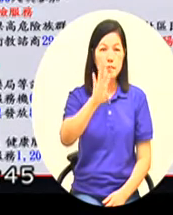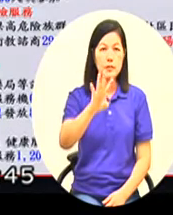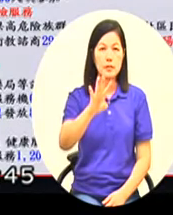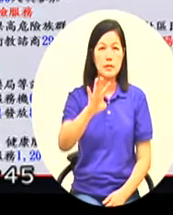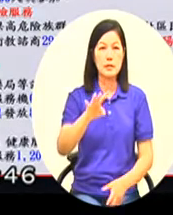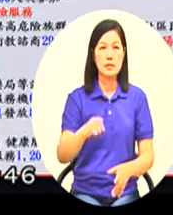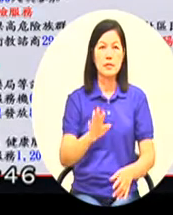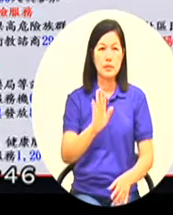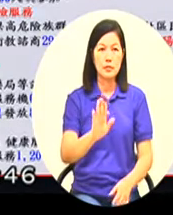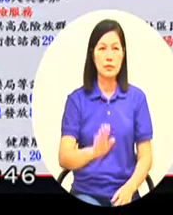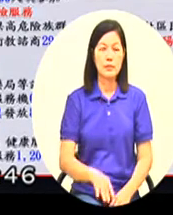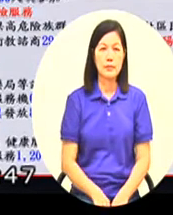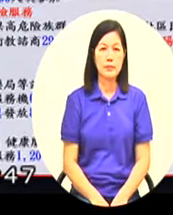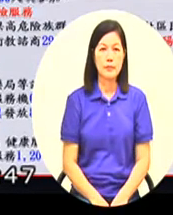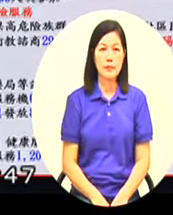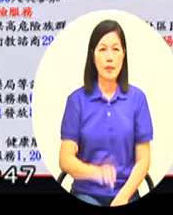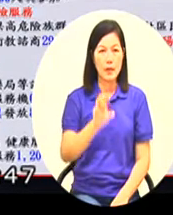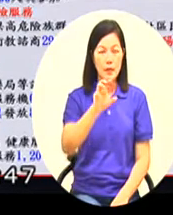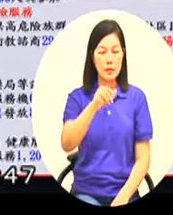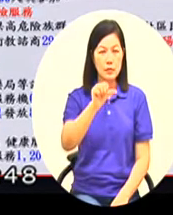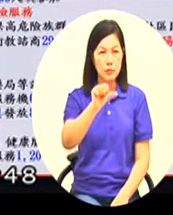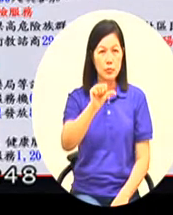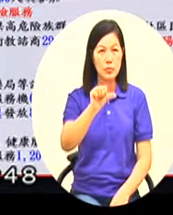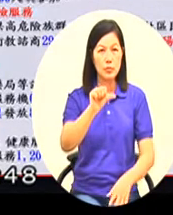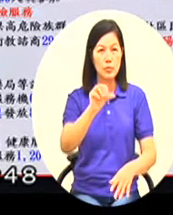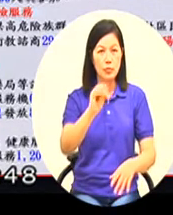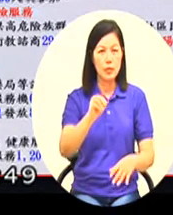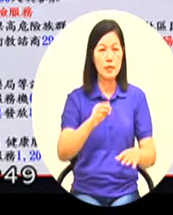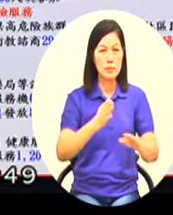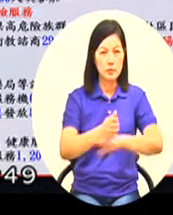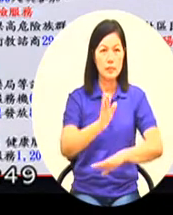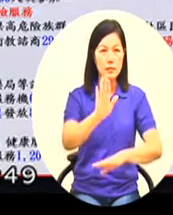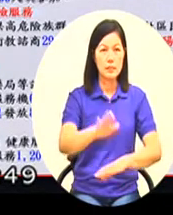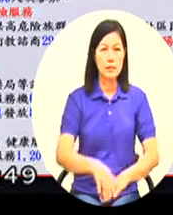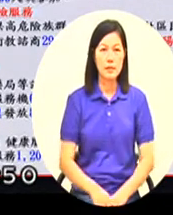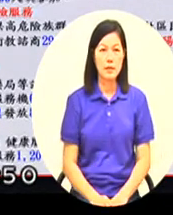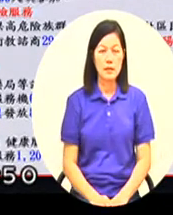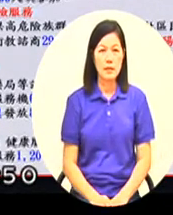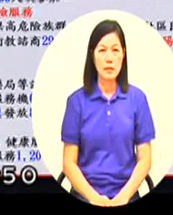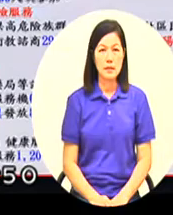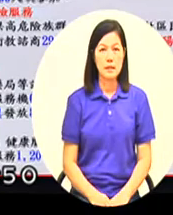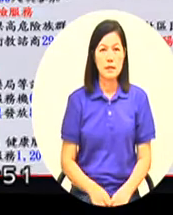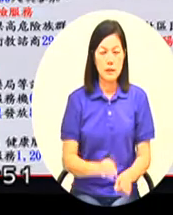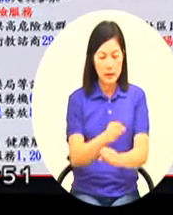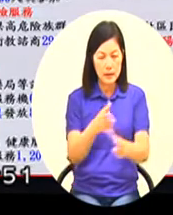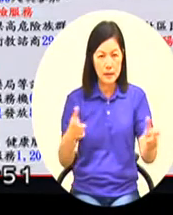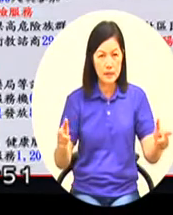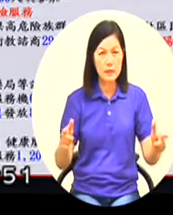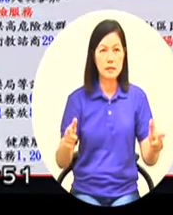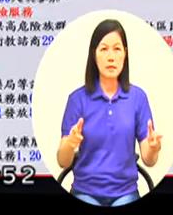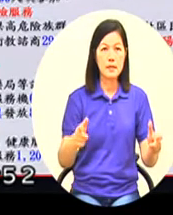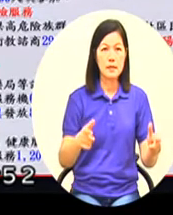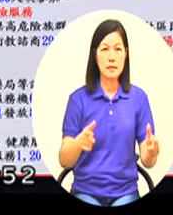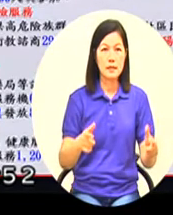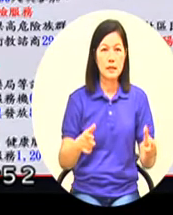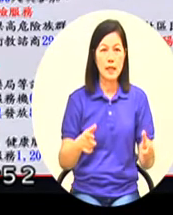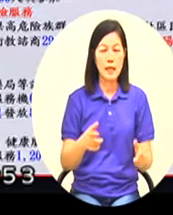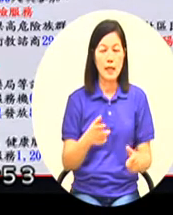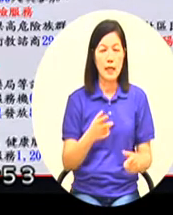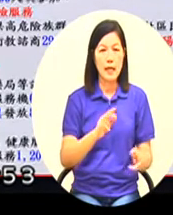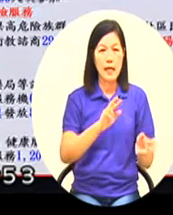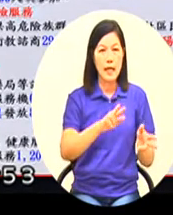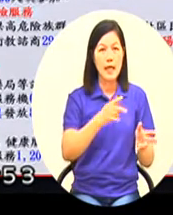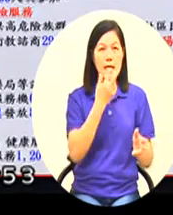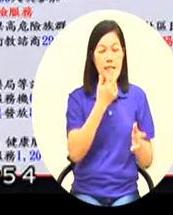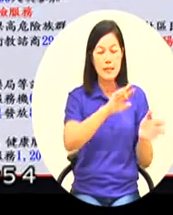85万。那另外是我们也跟在地的一些多元性别的一个群体合作，然后有一个彩虹豆线联盟